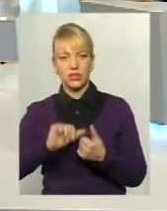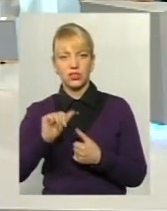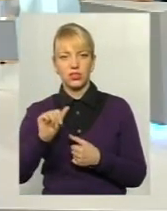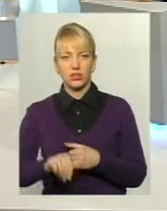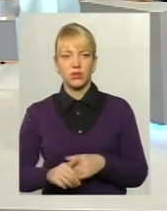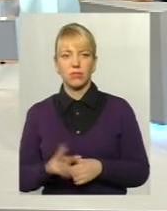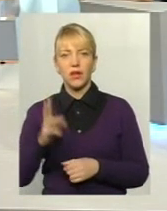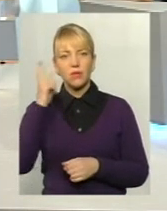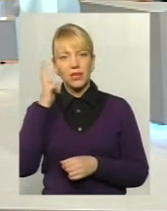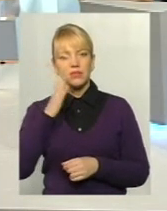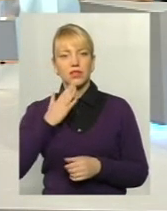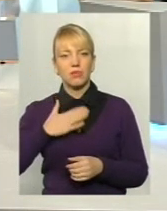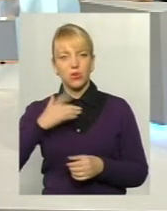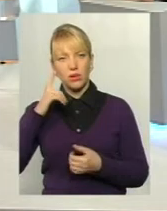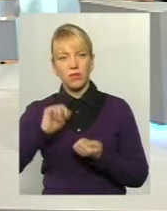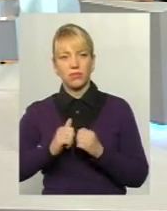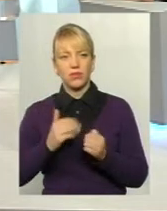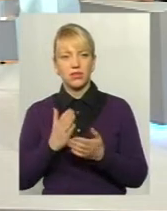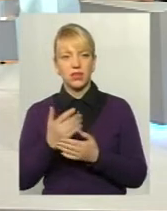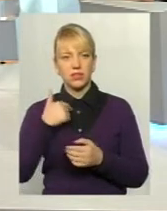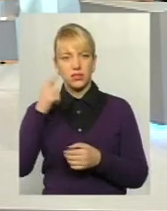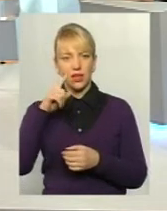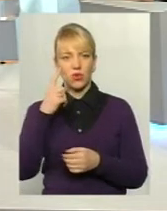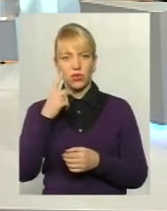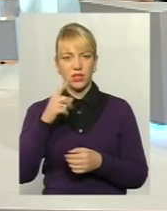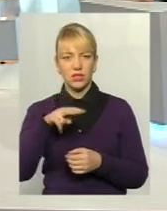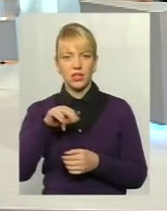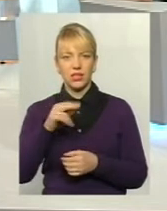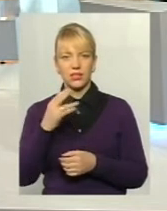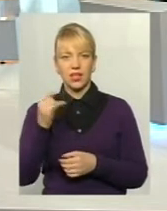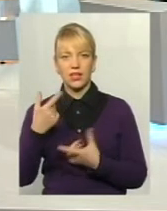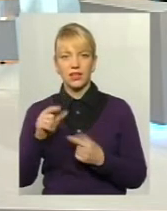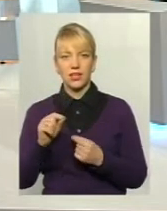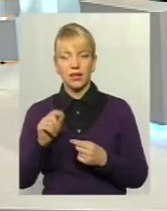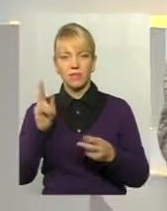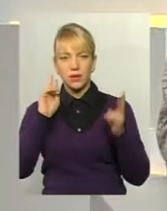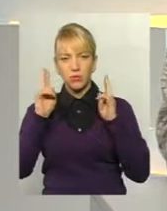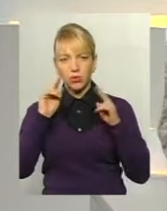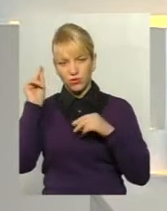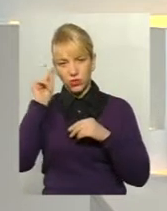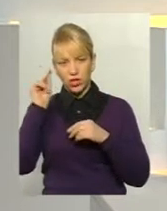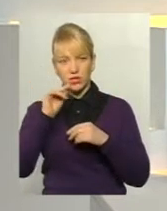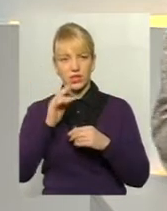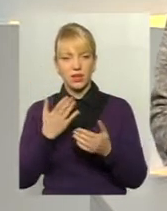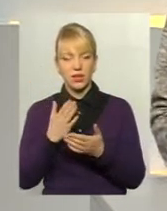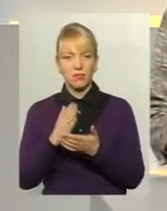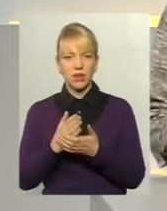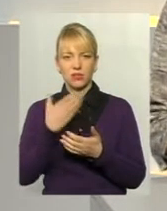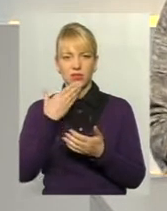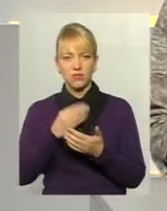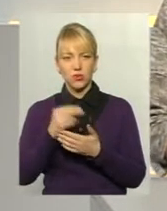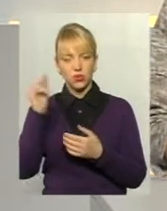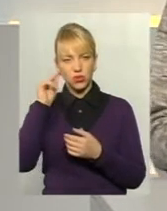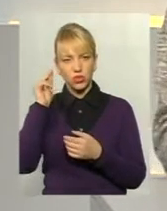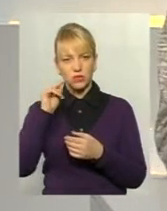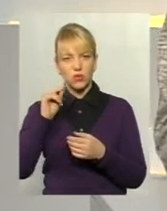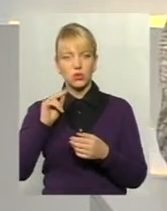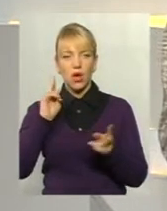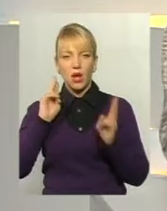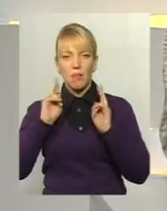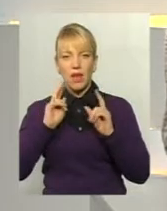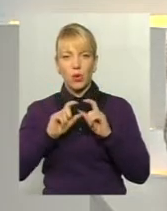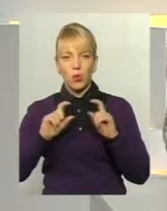Хмельницькому, на моїй пам'яті, я знаю лише один такий ліцей, де перукарі вчаться і мають свою учнівську перукарню. А от,